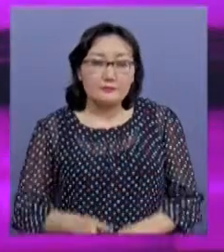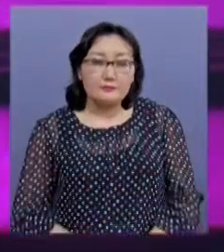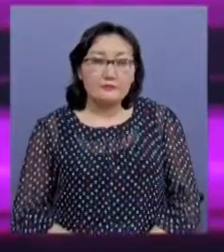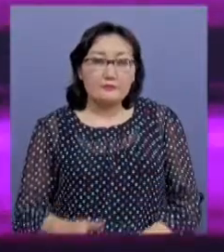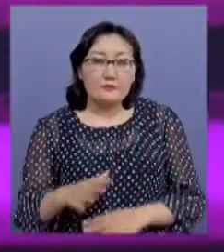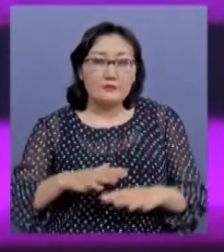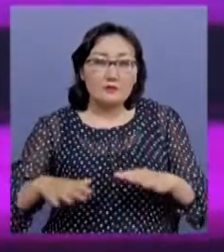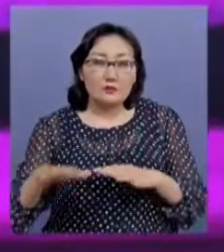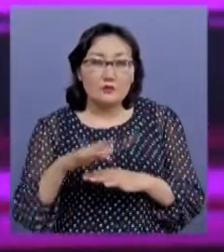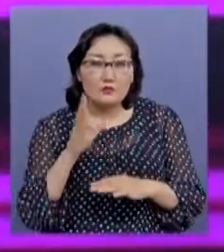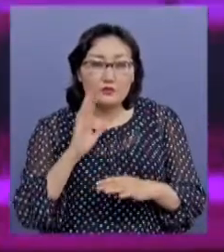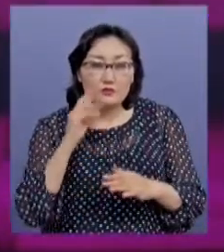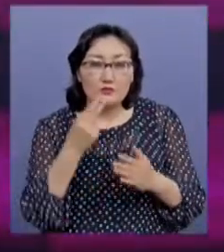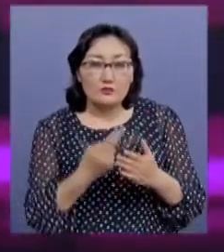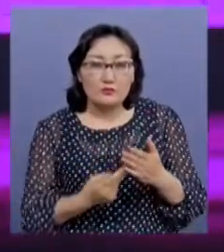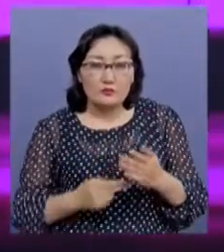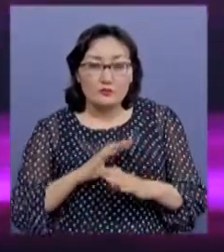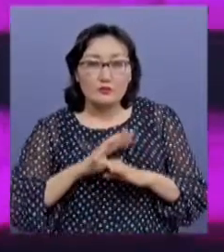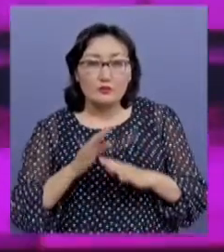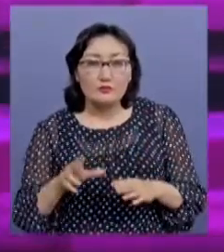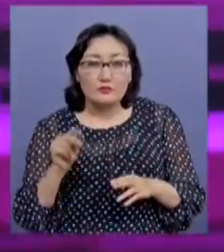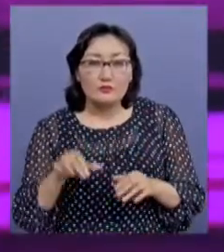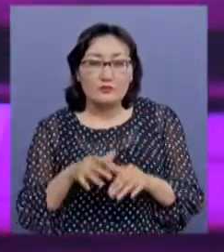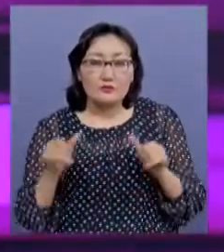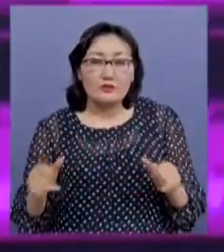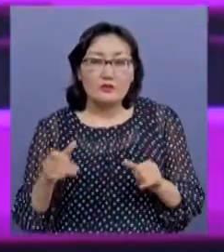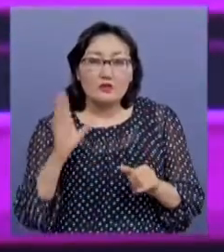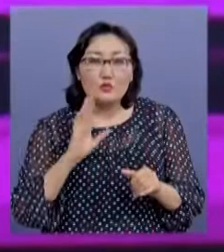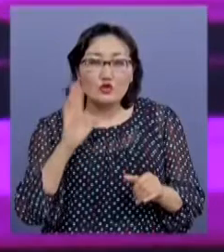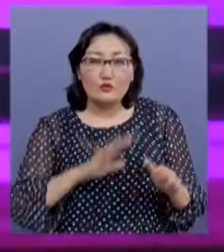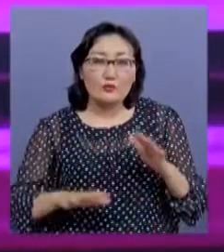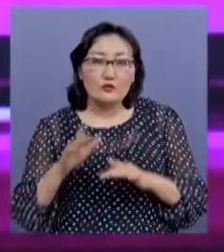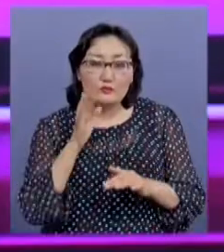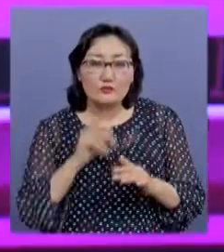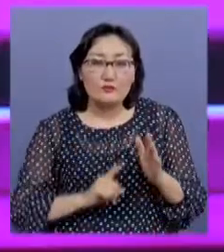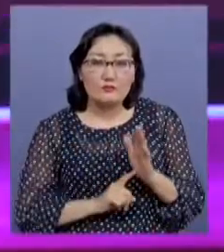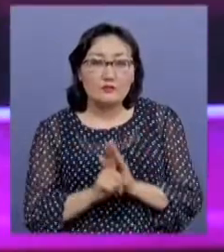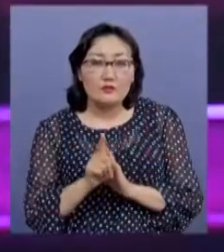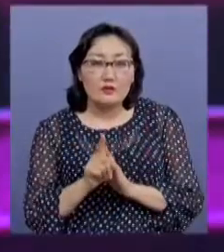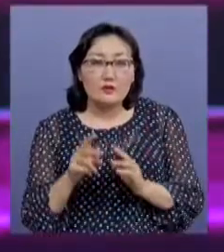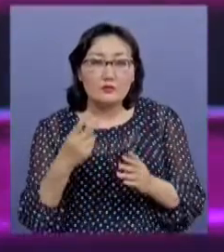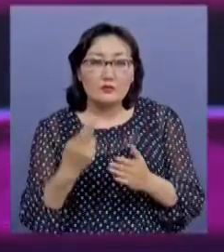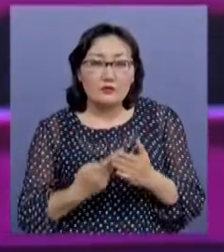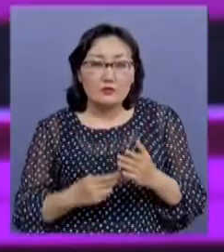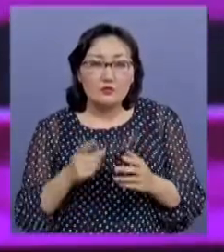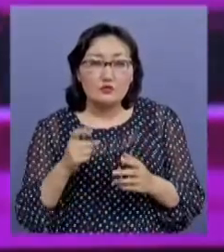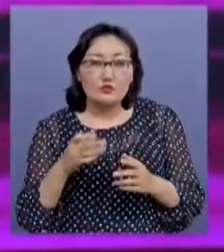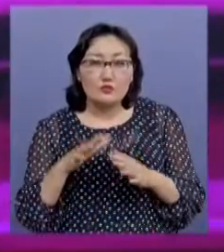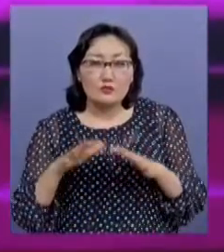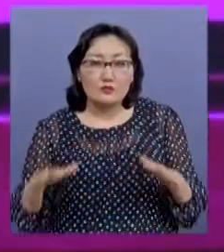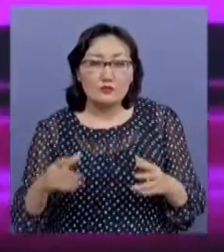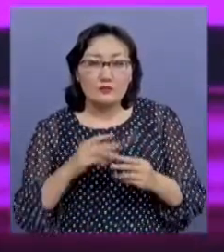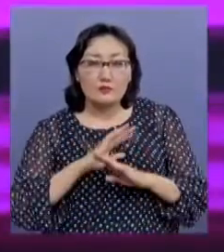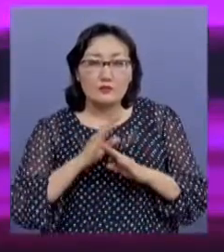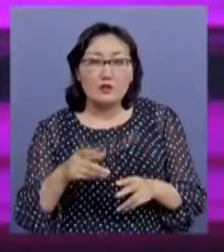Елімізде суға батып қаза табатындардың саны көбейіп кетті. Шомылу маусымы басталмай жатып, тілсіз жаудан 100-ге жуық адам ажал құшқан.